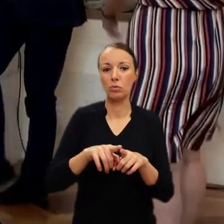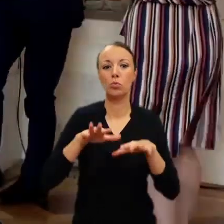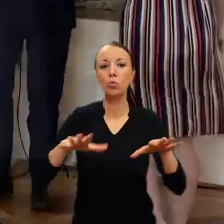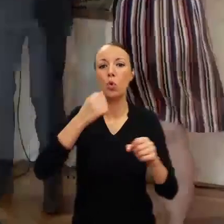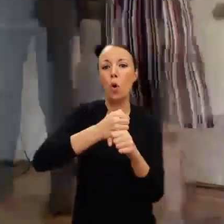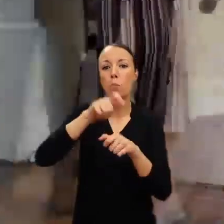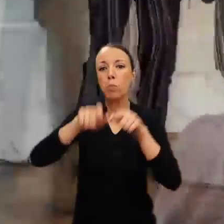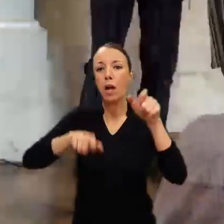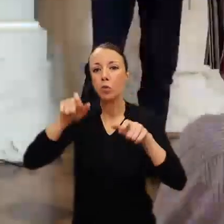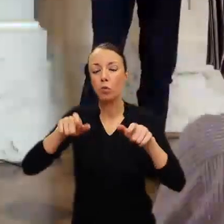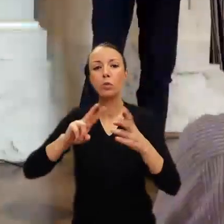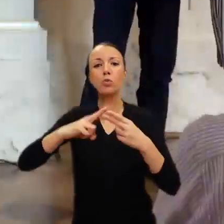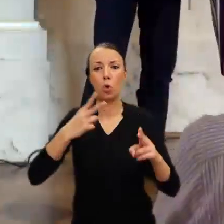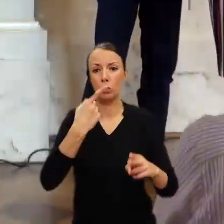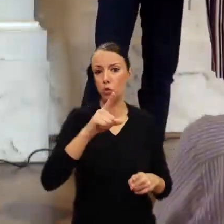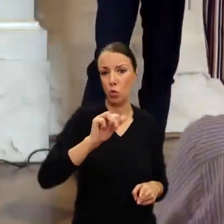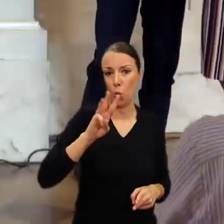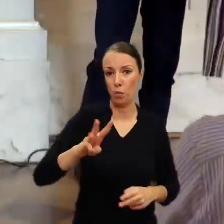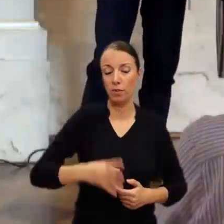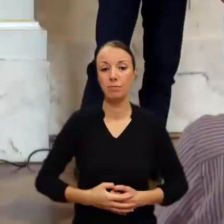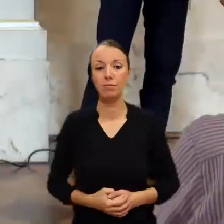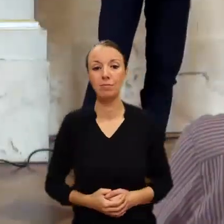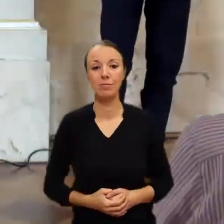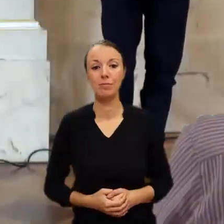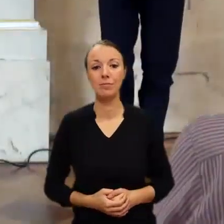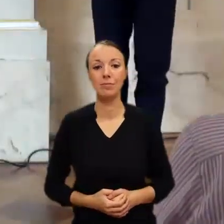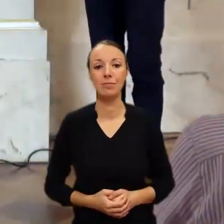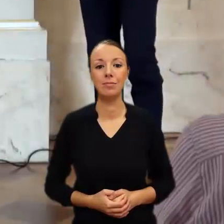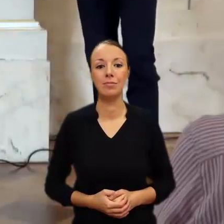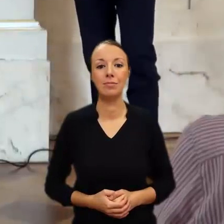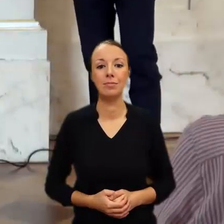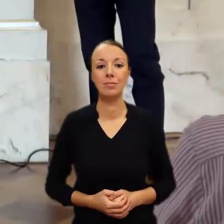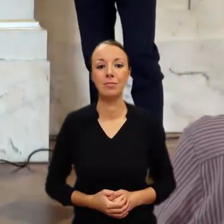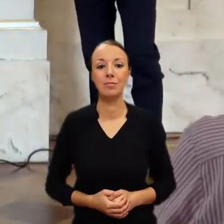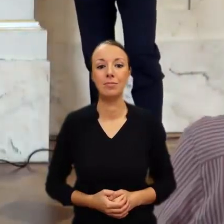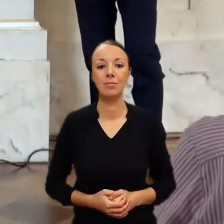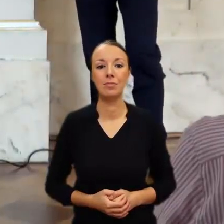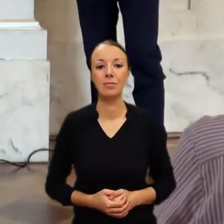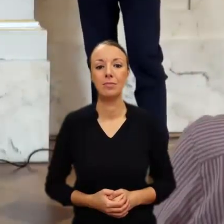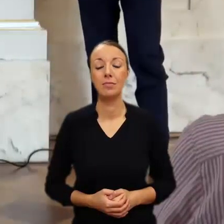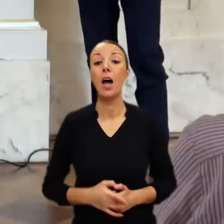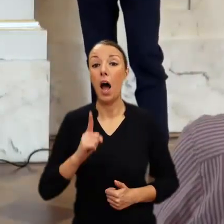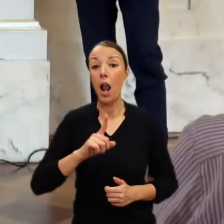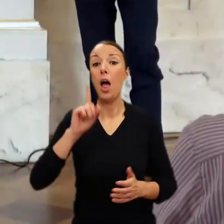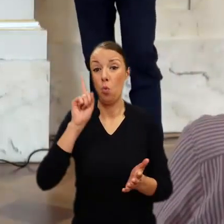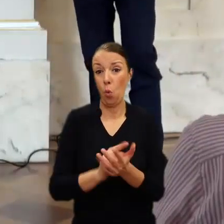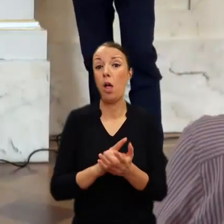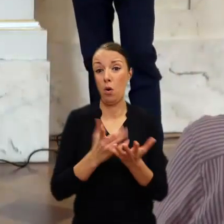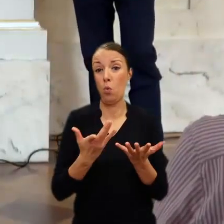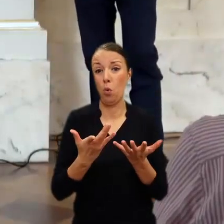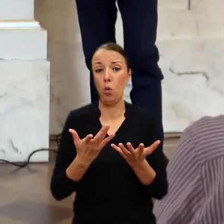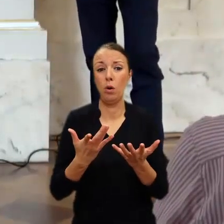sztuki i bibliotek zostało uratowanych przez głównie młodych